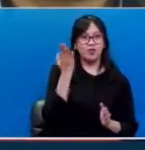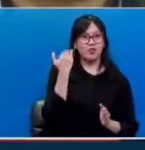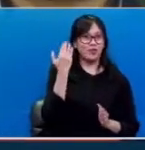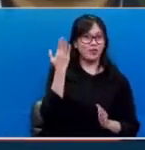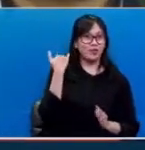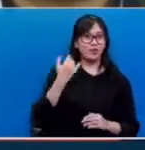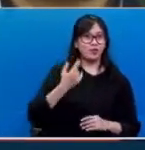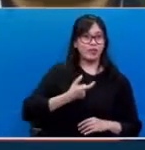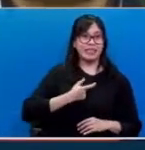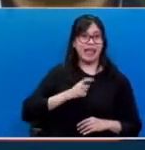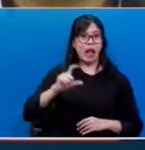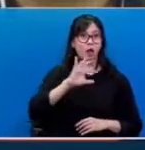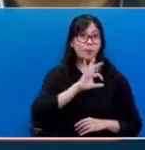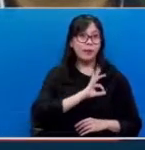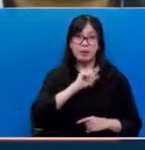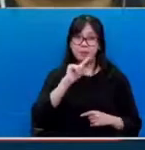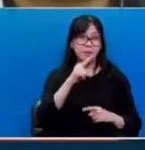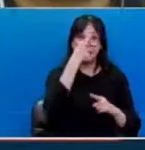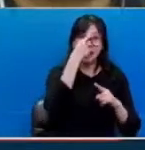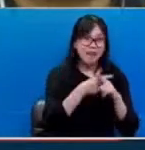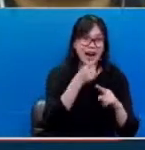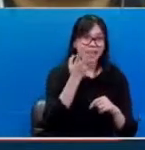sebagai presiden yang pertama